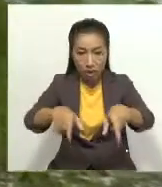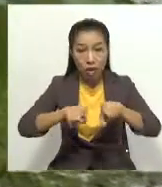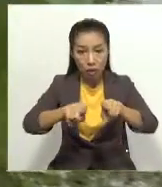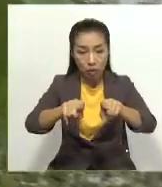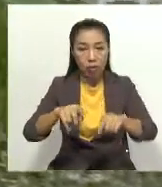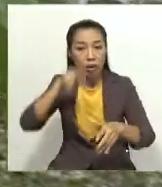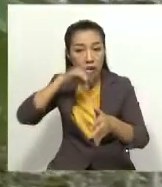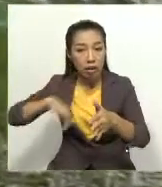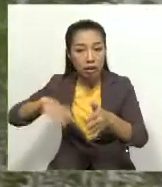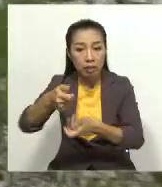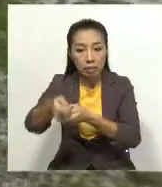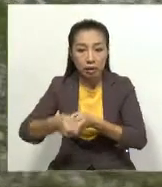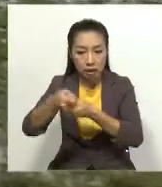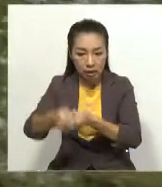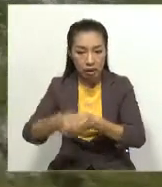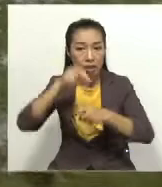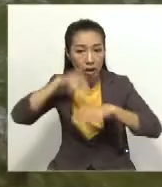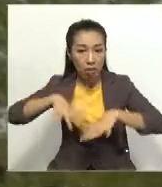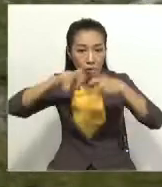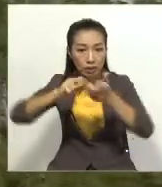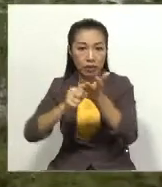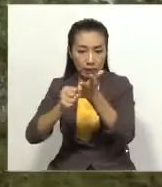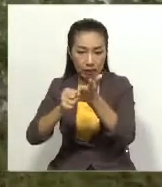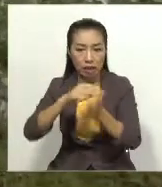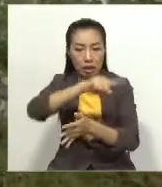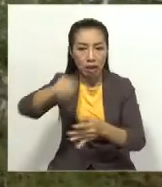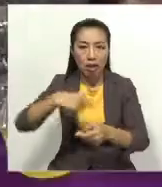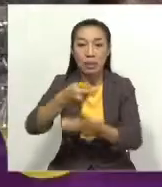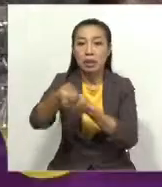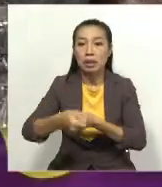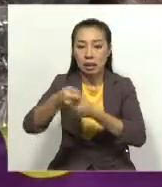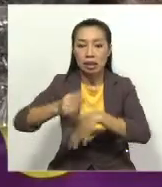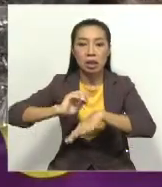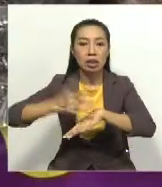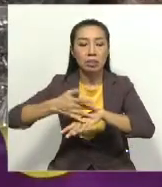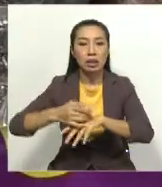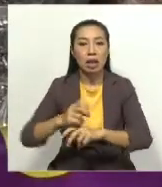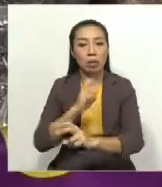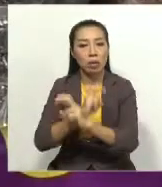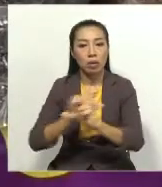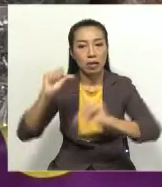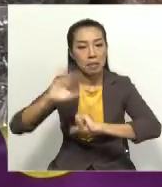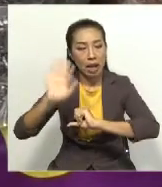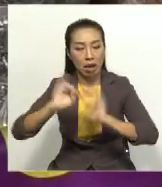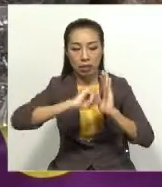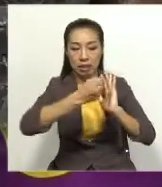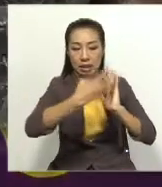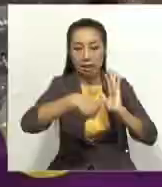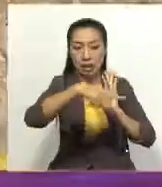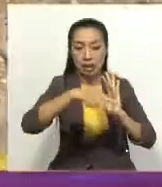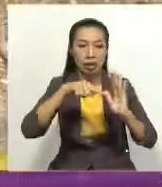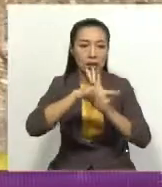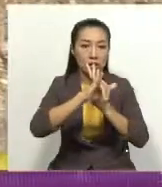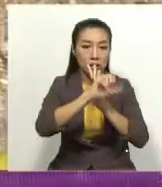ตรและการแก้ไขปัญหาน้ำท่วมยกระดับการเป็นเกษตรอินทรีย์นำร่อง4จังหวัดโดยเฉพาะที่จังหวัดยโสธรและอำนาจเจ